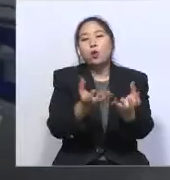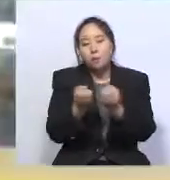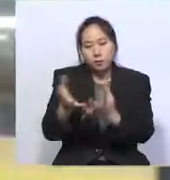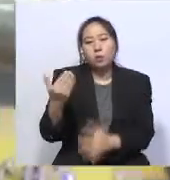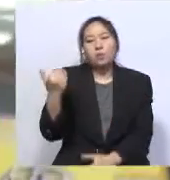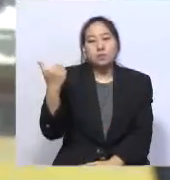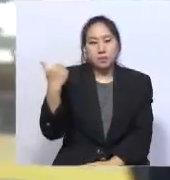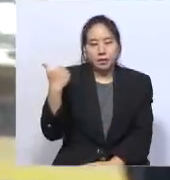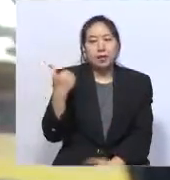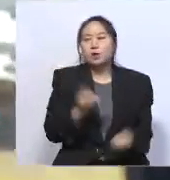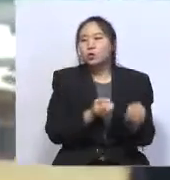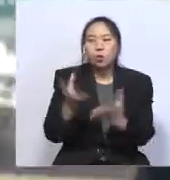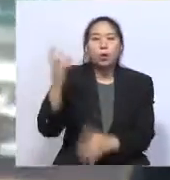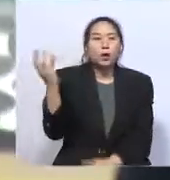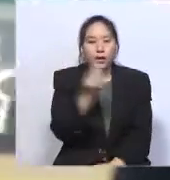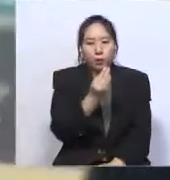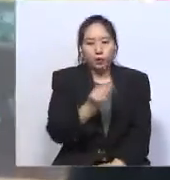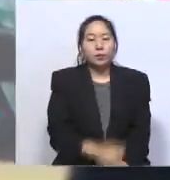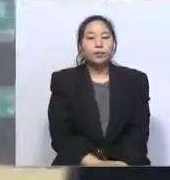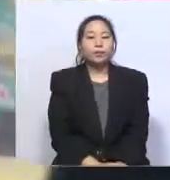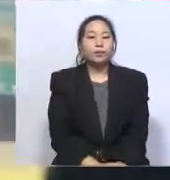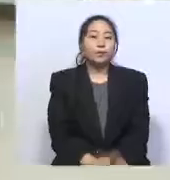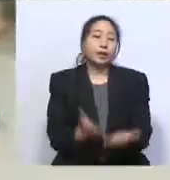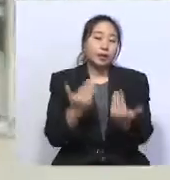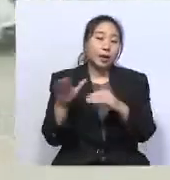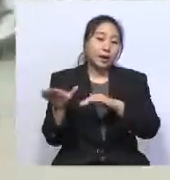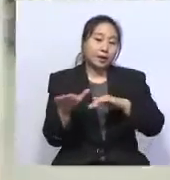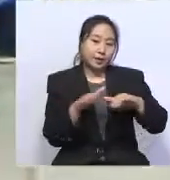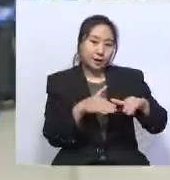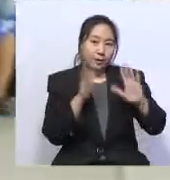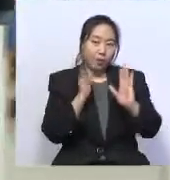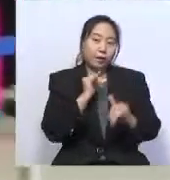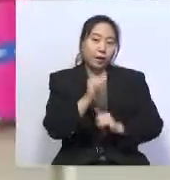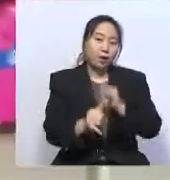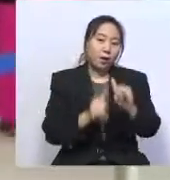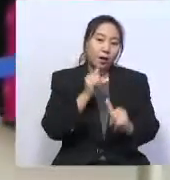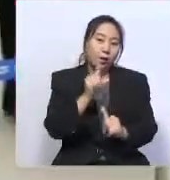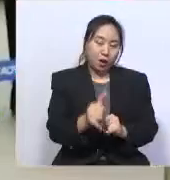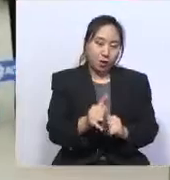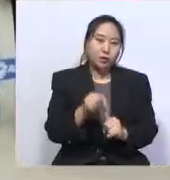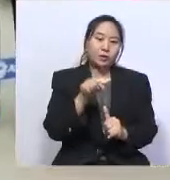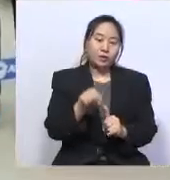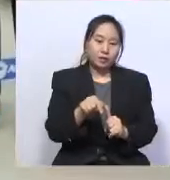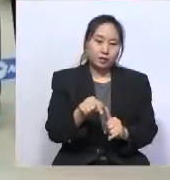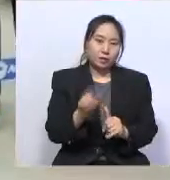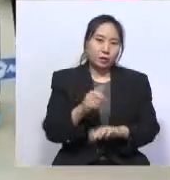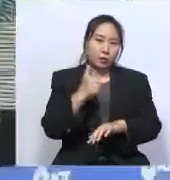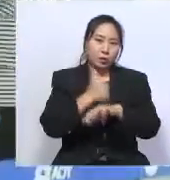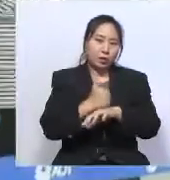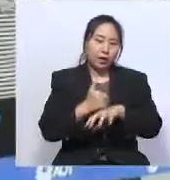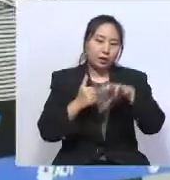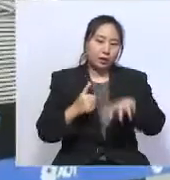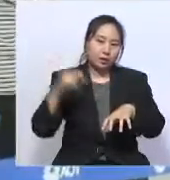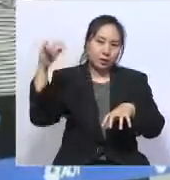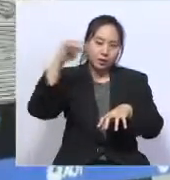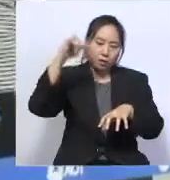ยสารเข้าเมืองได้รวดเร็วค่ะสำหรับการเตรียมความพร้อมรองรับผู้โดยสารมาใช้บริการเข้าออกนะคะทางด้านผู้อำนวยการท่าอากาศ